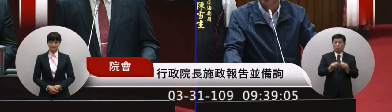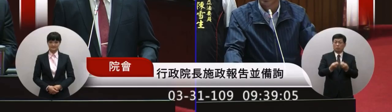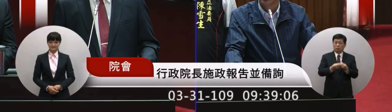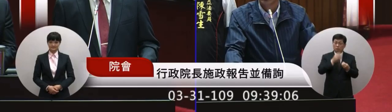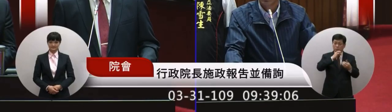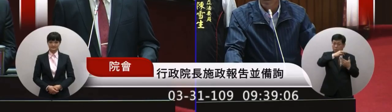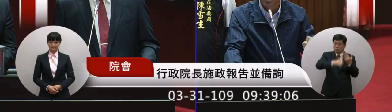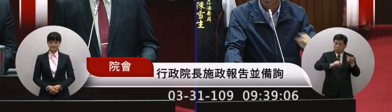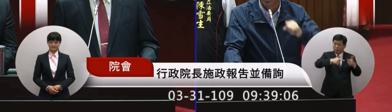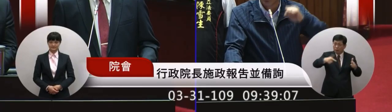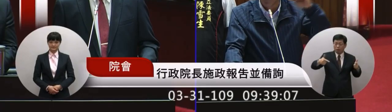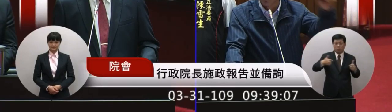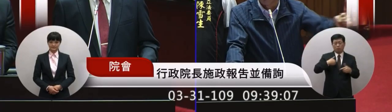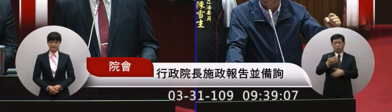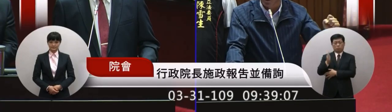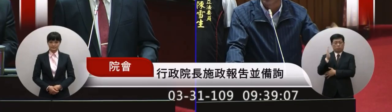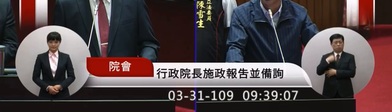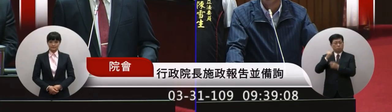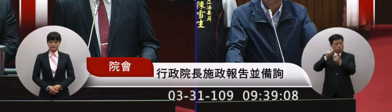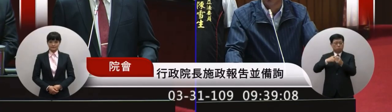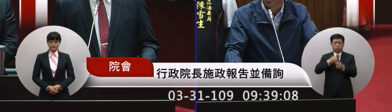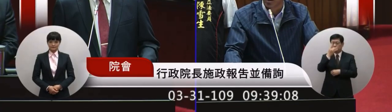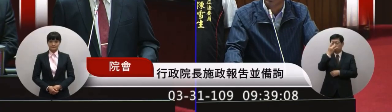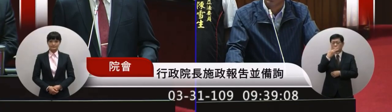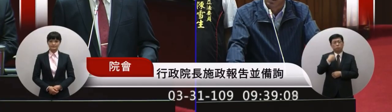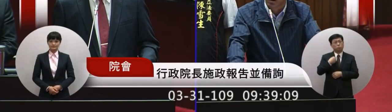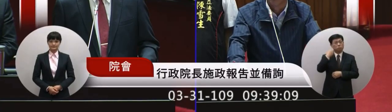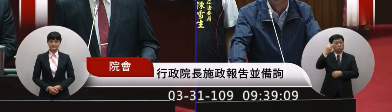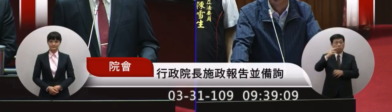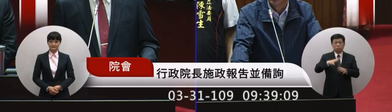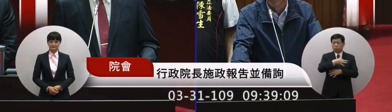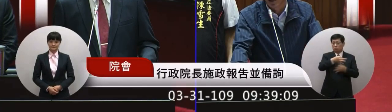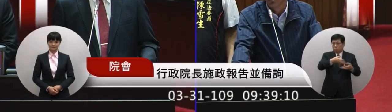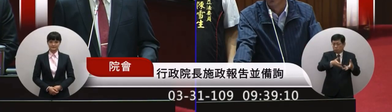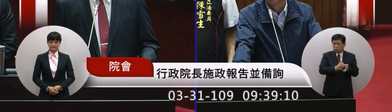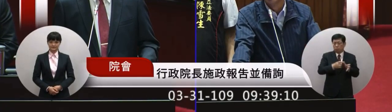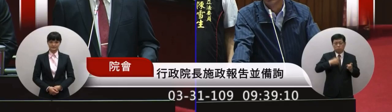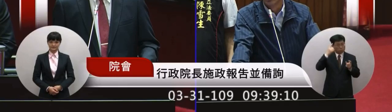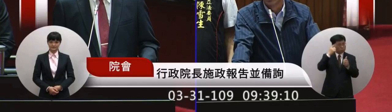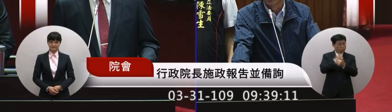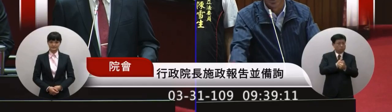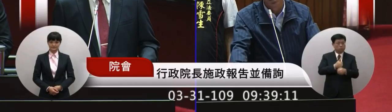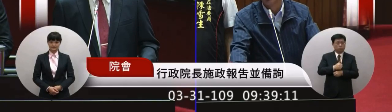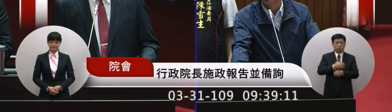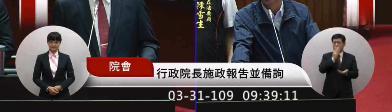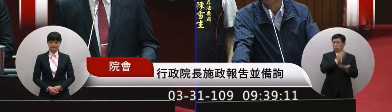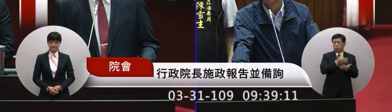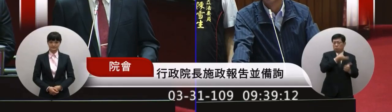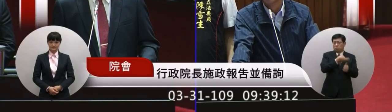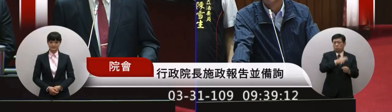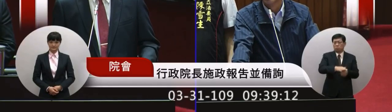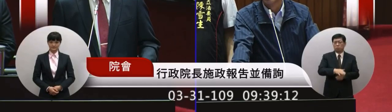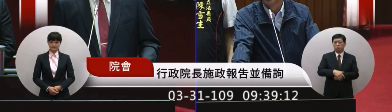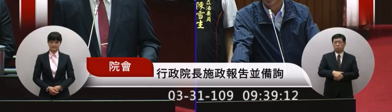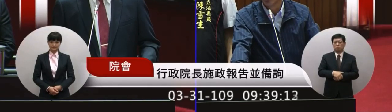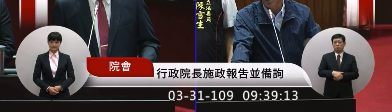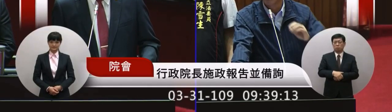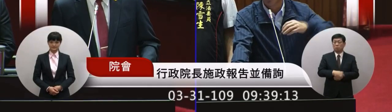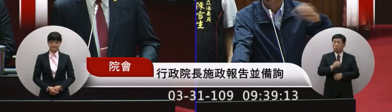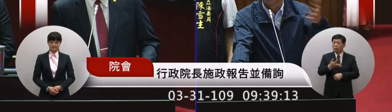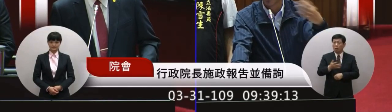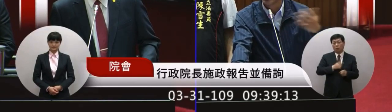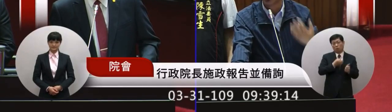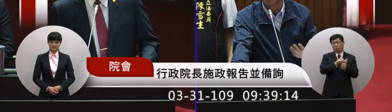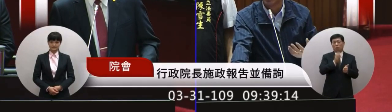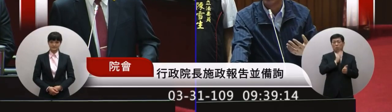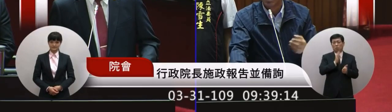池的规格，那政策目标没有办法达成。我觉得经济部应该考虑停止补助，因为按你